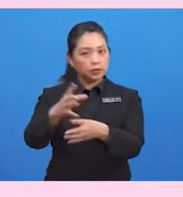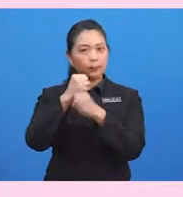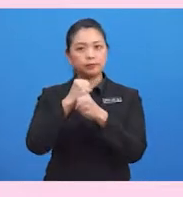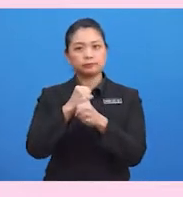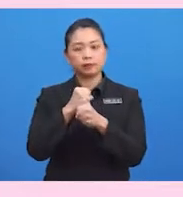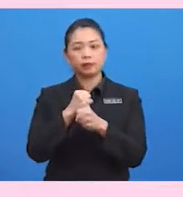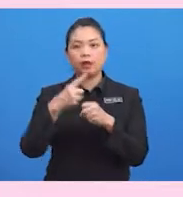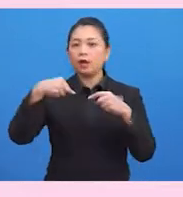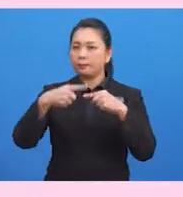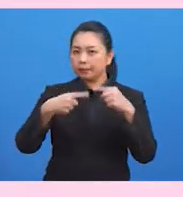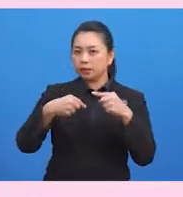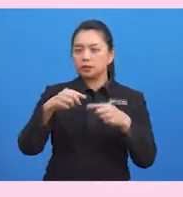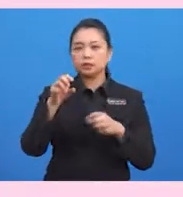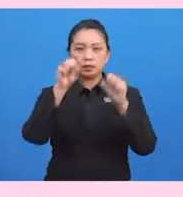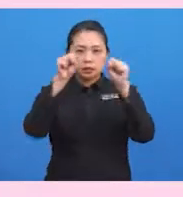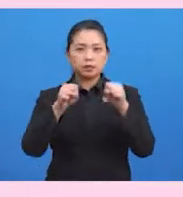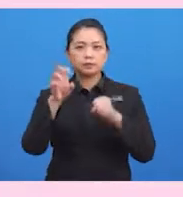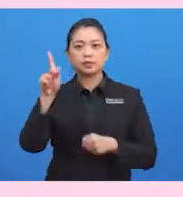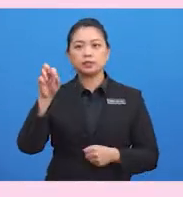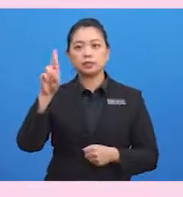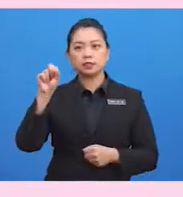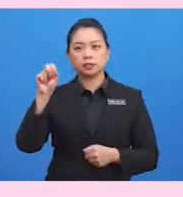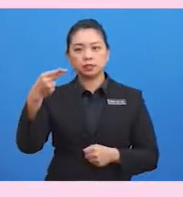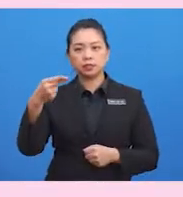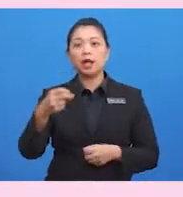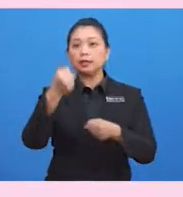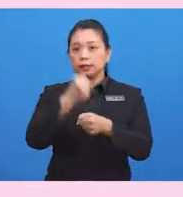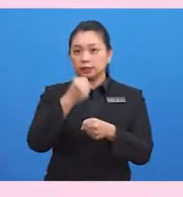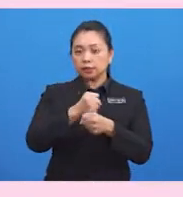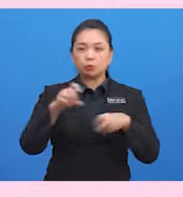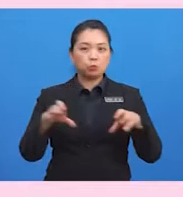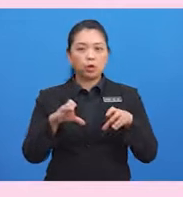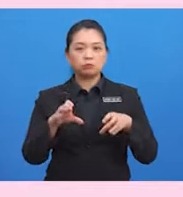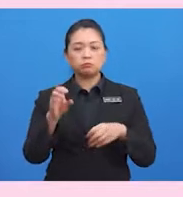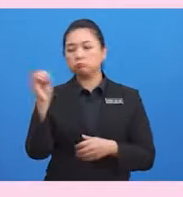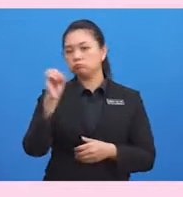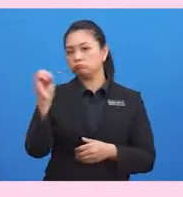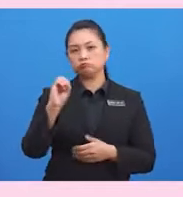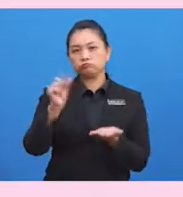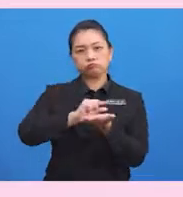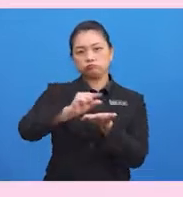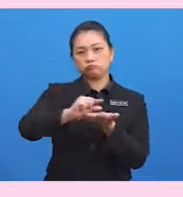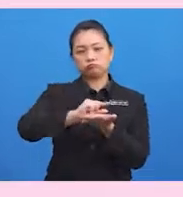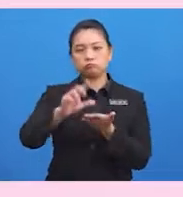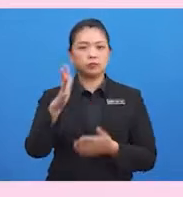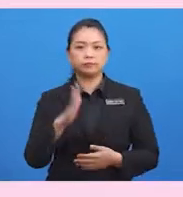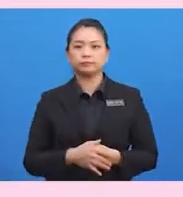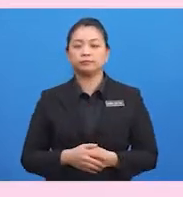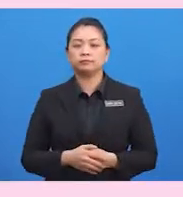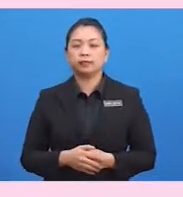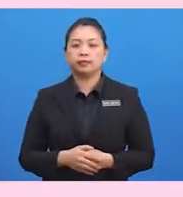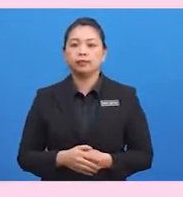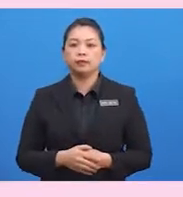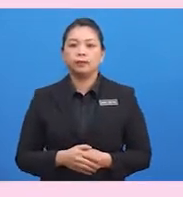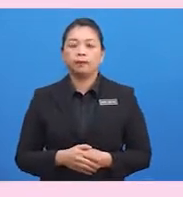mana Kalau sistem gerak pula ialah pekerjaan yang dibuat tanpa mendapat upah dari perkataan